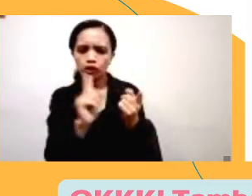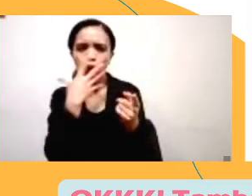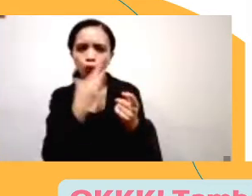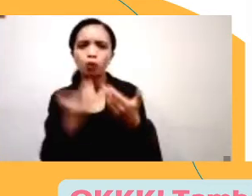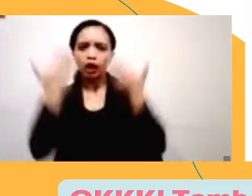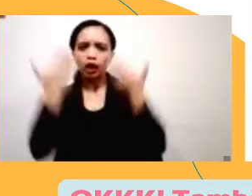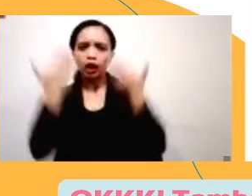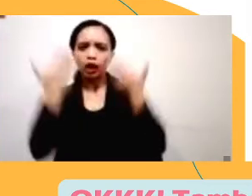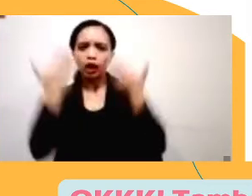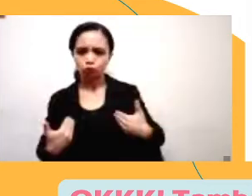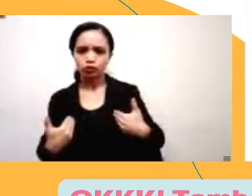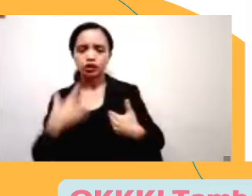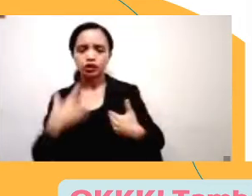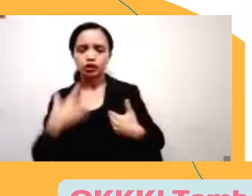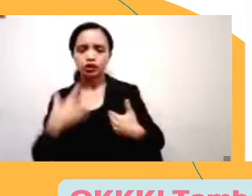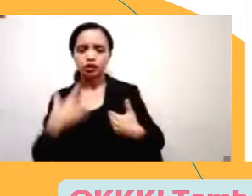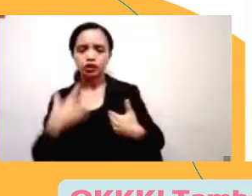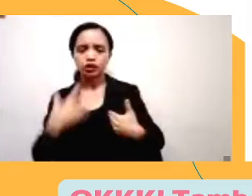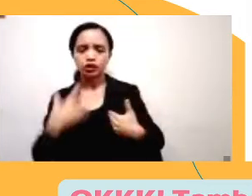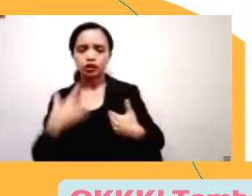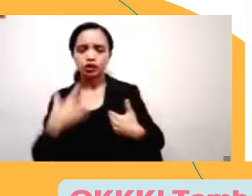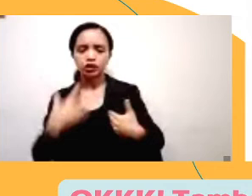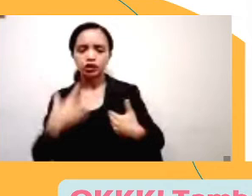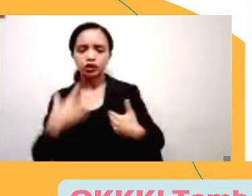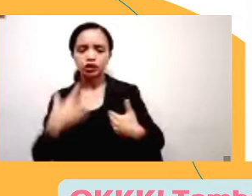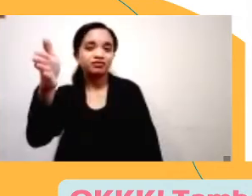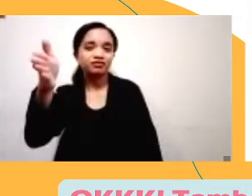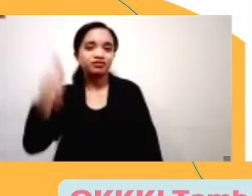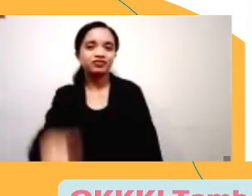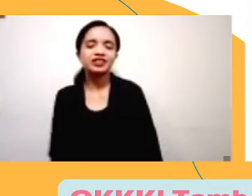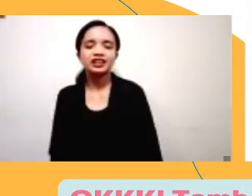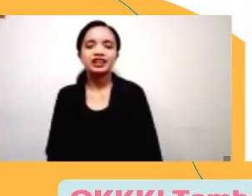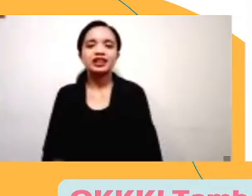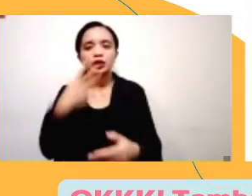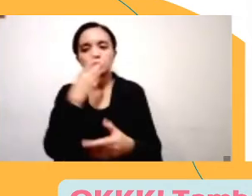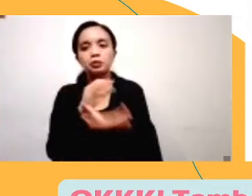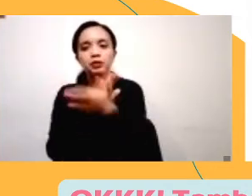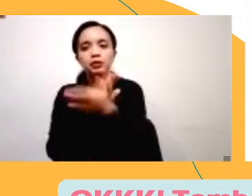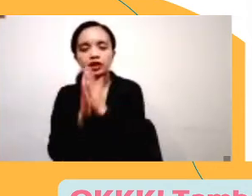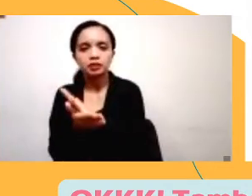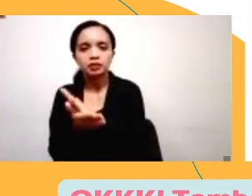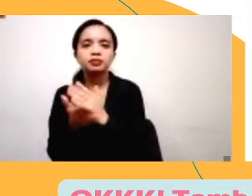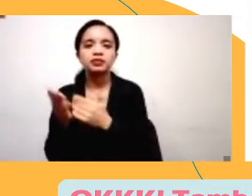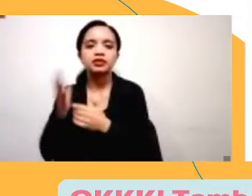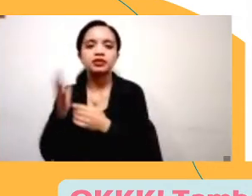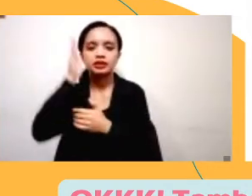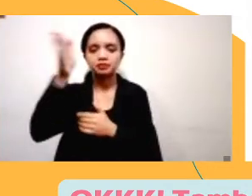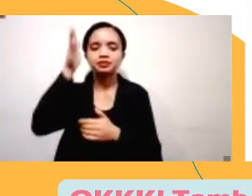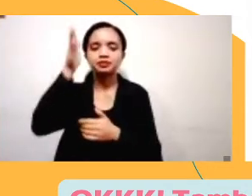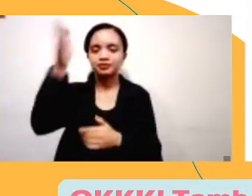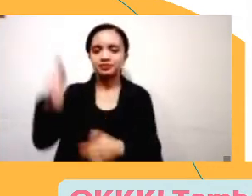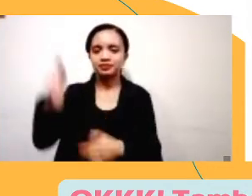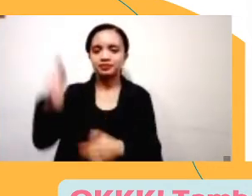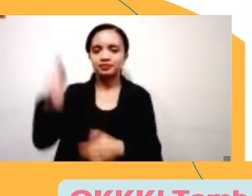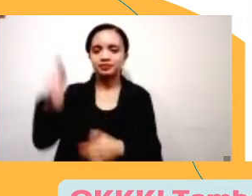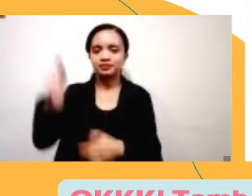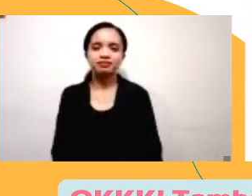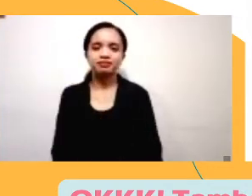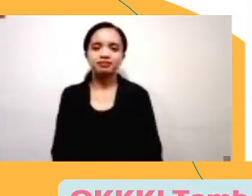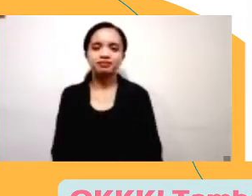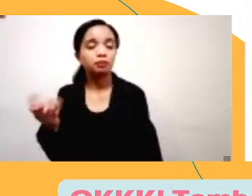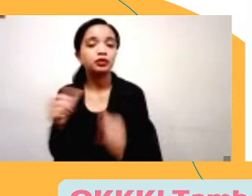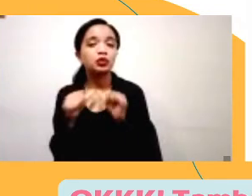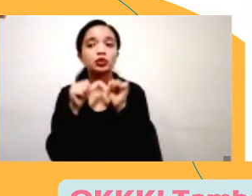kung sino ka magiging bukas, at siyempre sa kung magiging sino ka sa hinaharap. No, habang ikaw ay patuloy